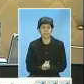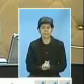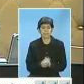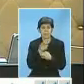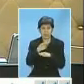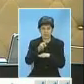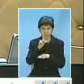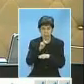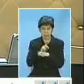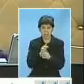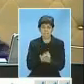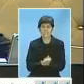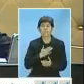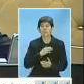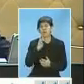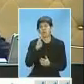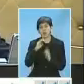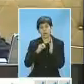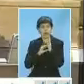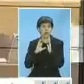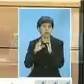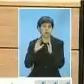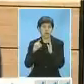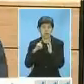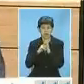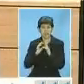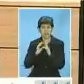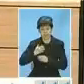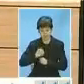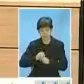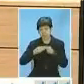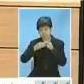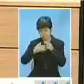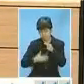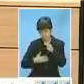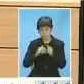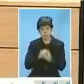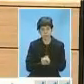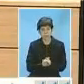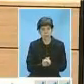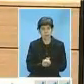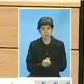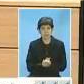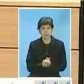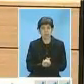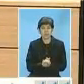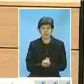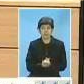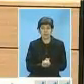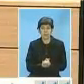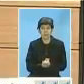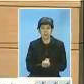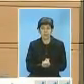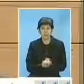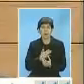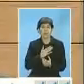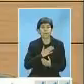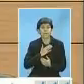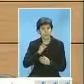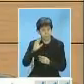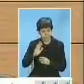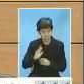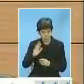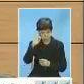ท่านประธานที่เคารพผมวัชระเพชรทองบัญชีรายชื่อประชาธิปัตย์ท่านประธานครับขออนุญาตประท้ว